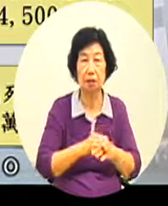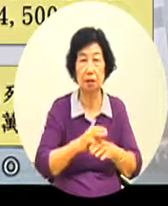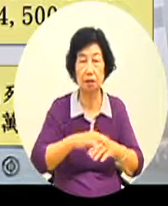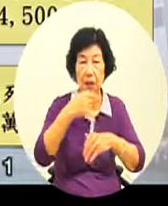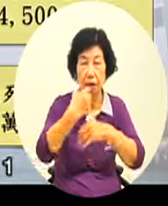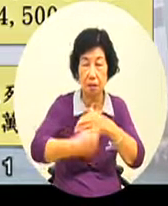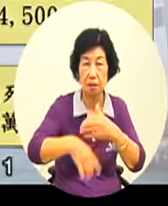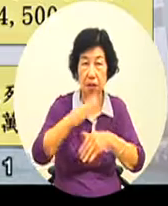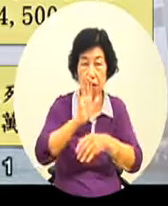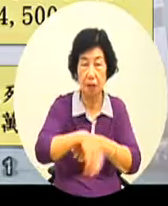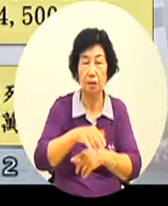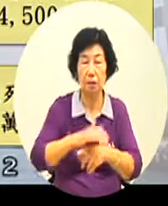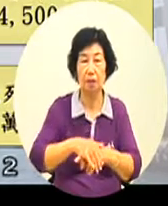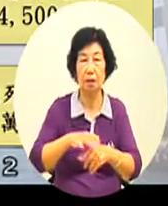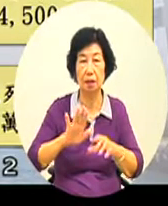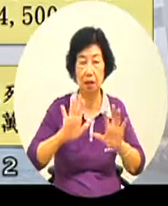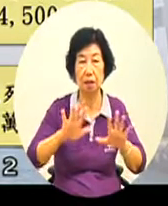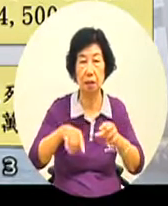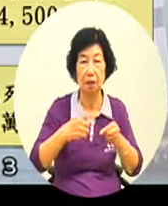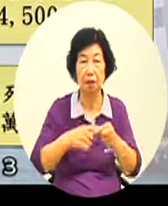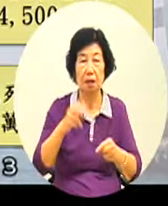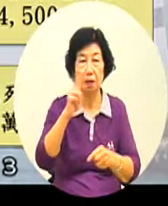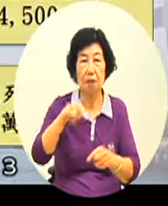本年共计发放